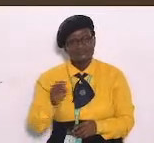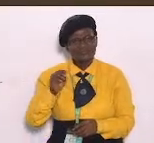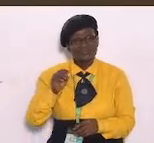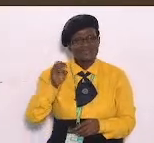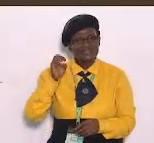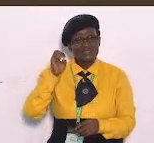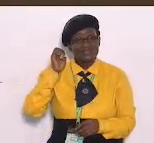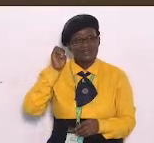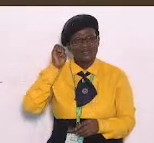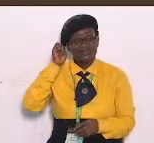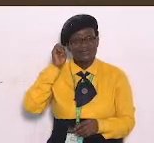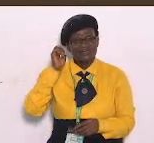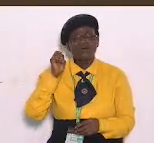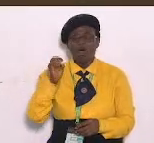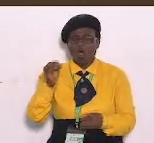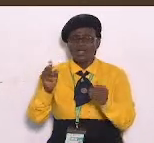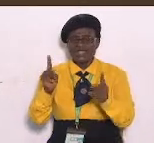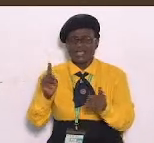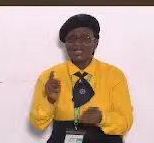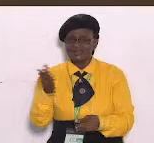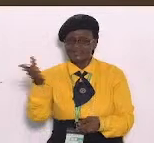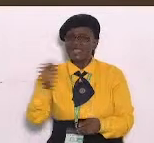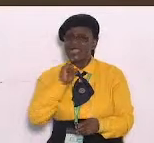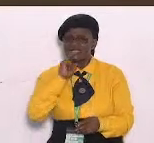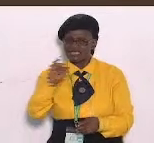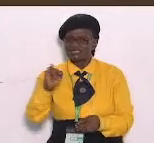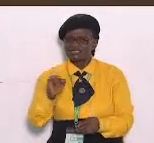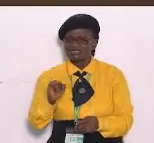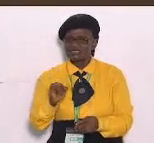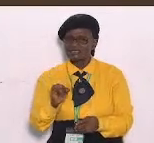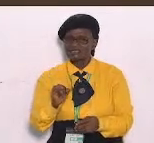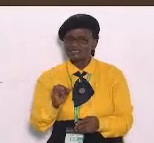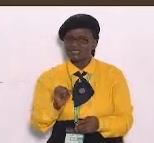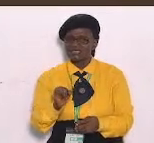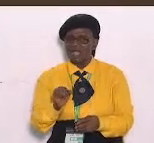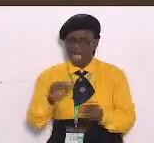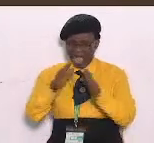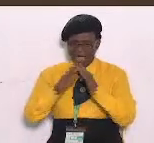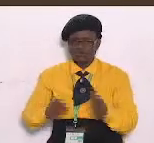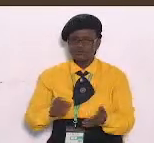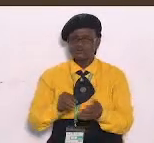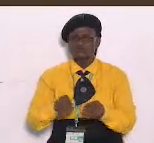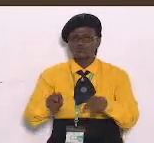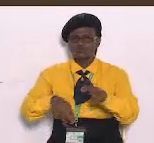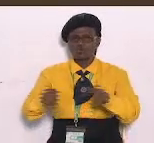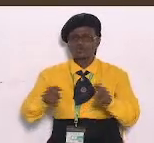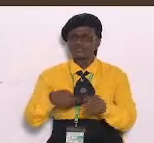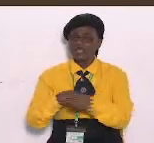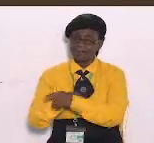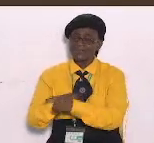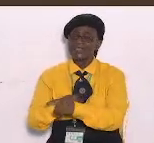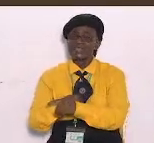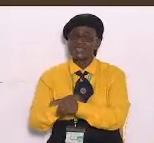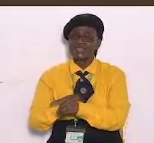a dit ok l'état de la en train de vendre des maisons et j'avais acheté